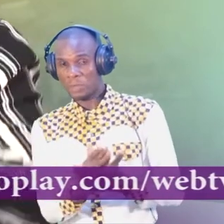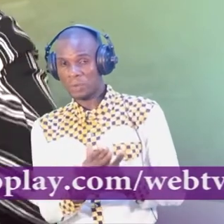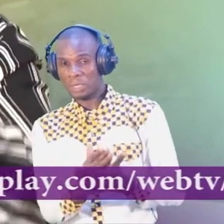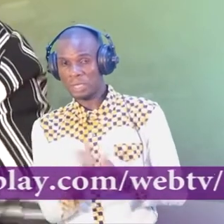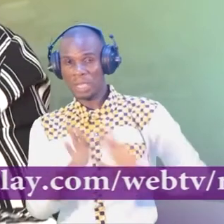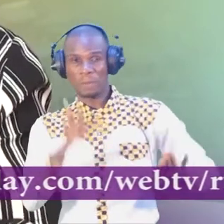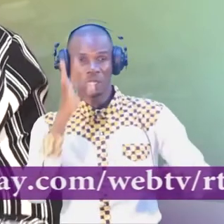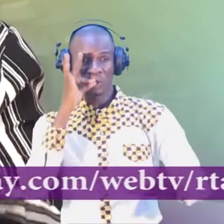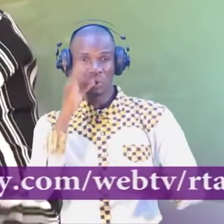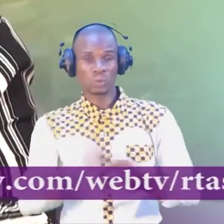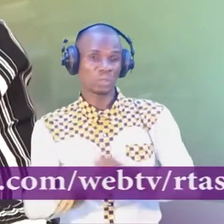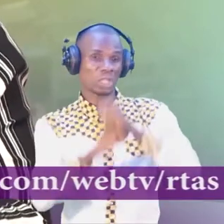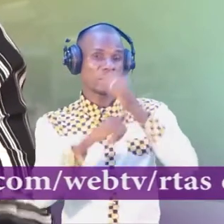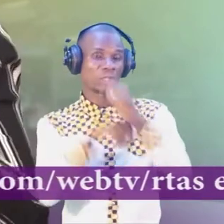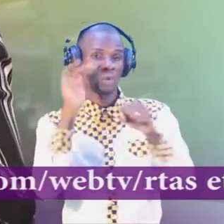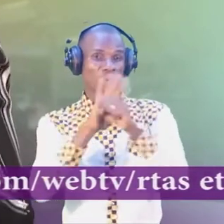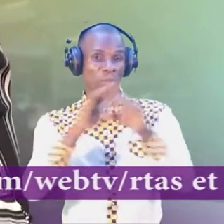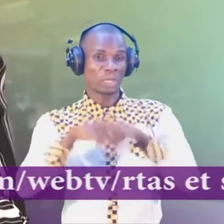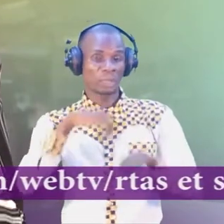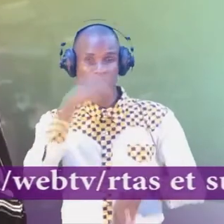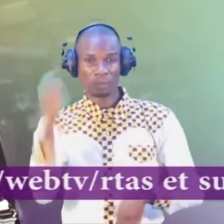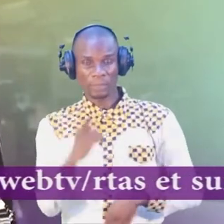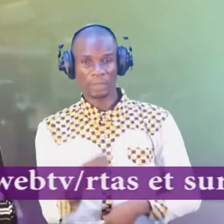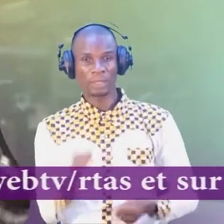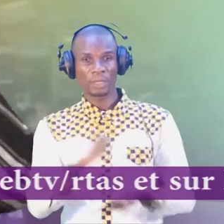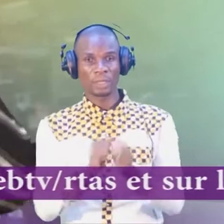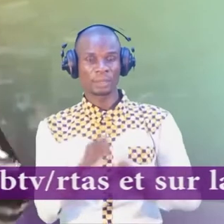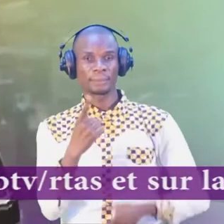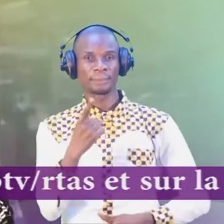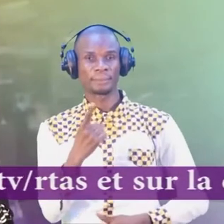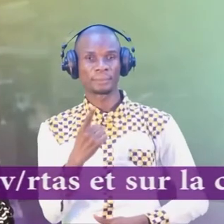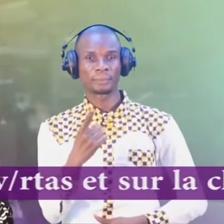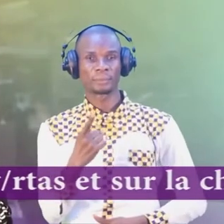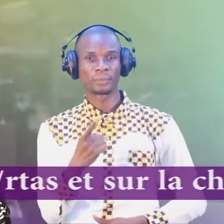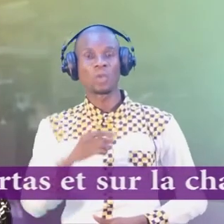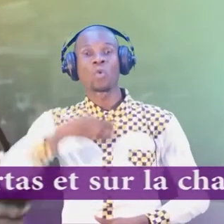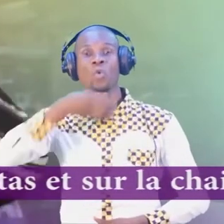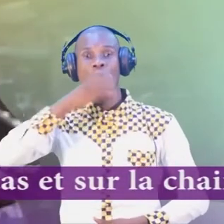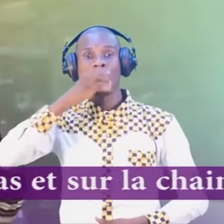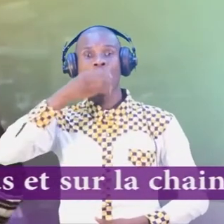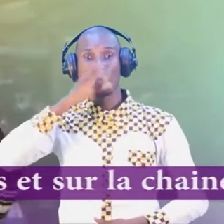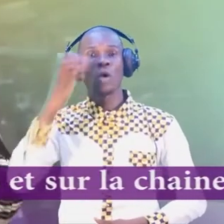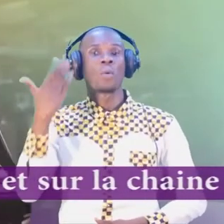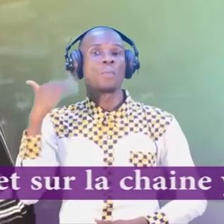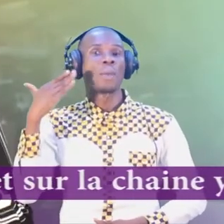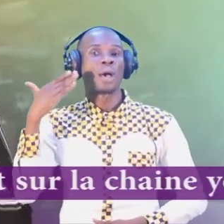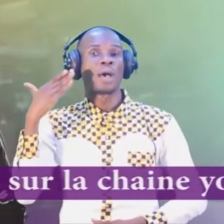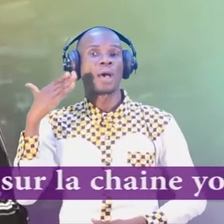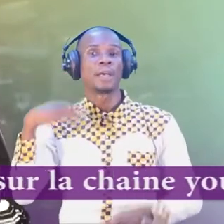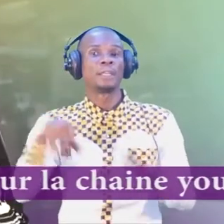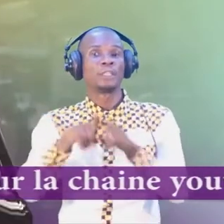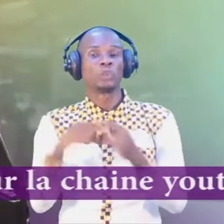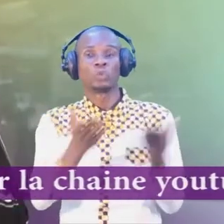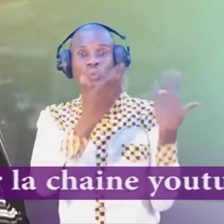inamsukuma aendelee kuvuta. Lakini ukiendelea kuoga na kuoga itasaidia